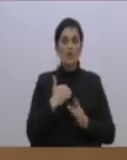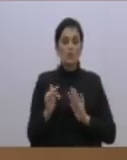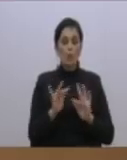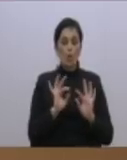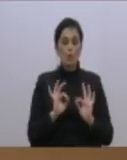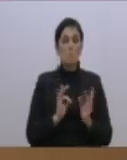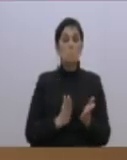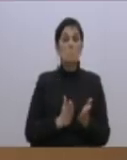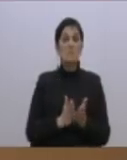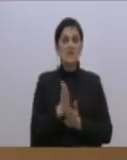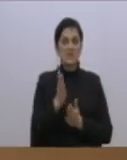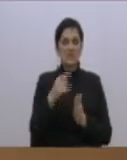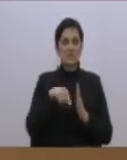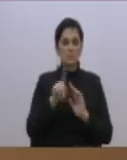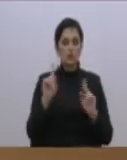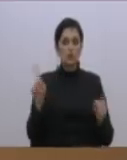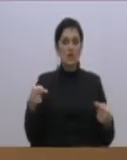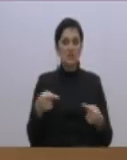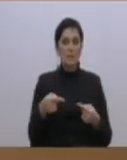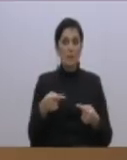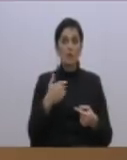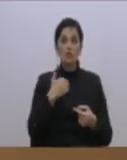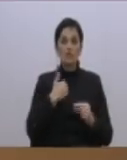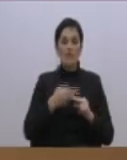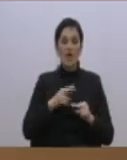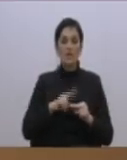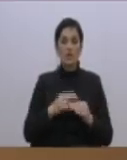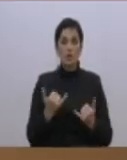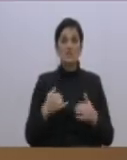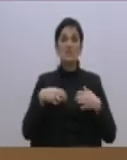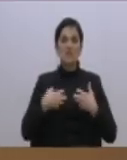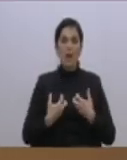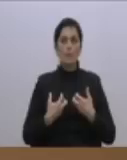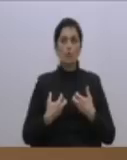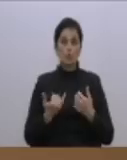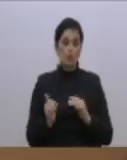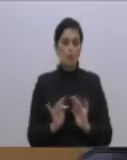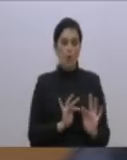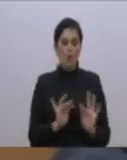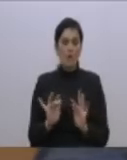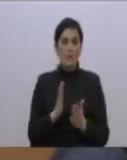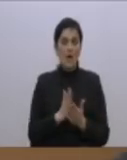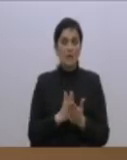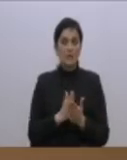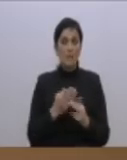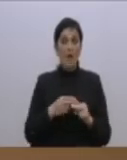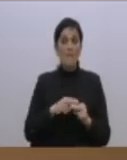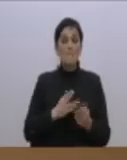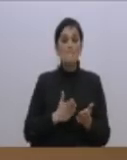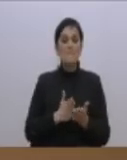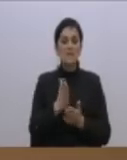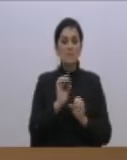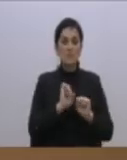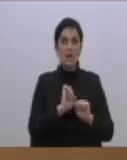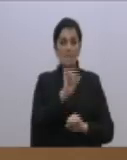am prinsipebis şesabamisat, ta çön amşantulaşı gücevs samcukhorot mukmedeba, am prinsipebis